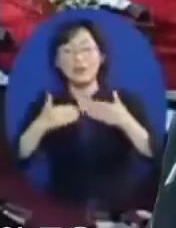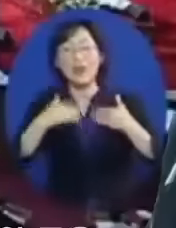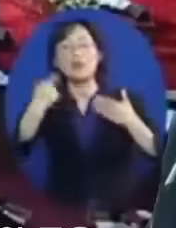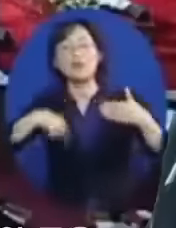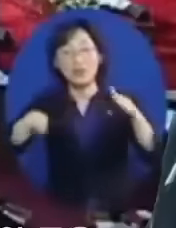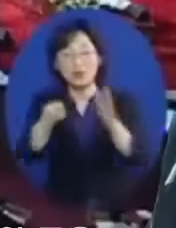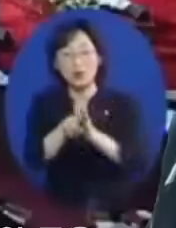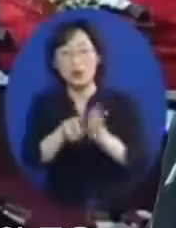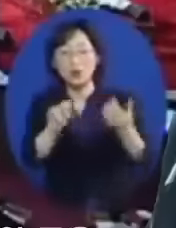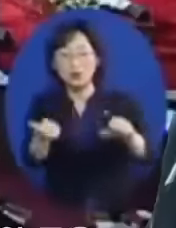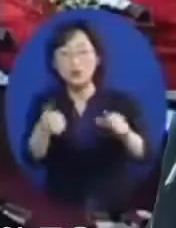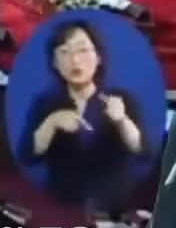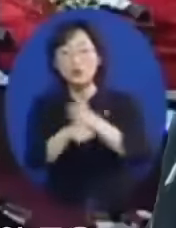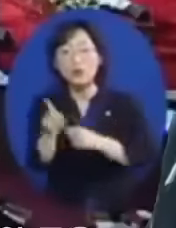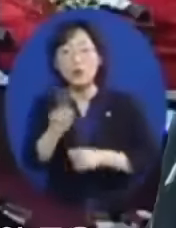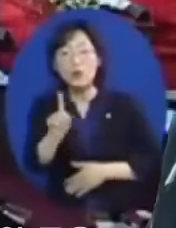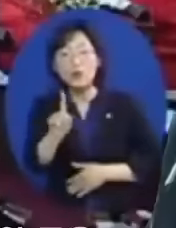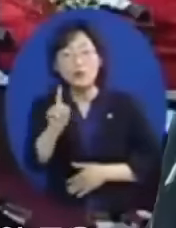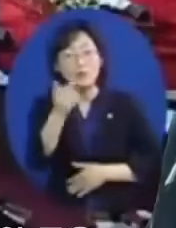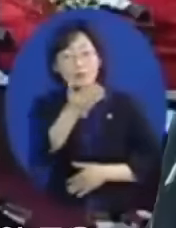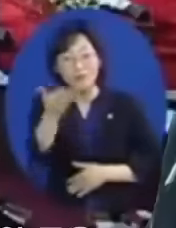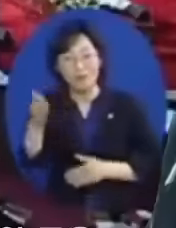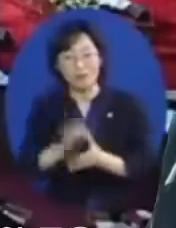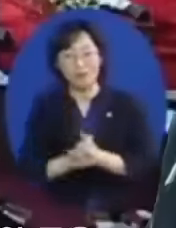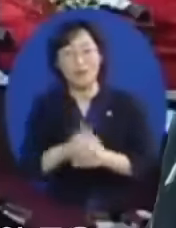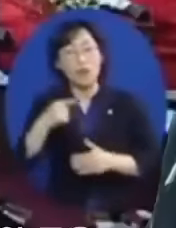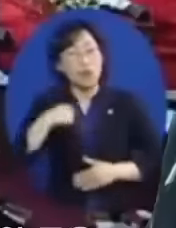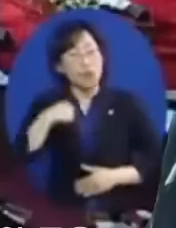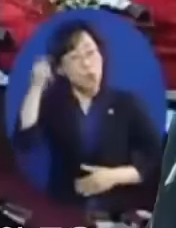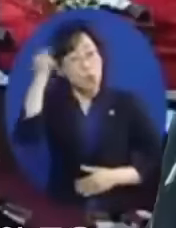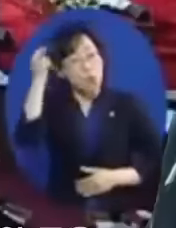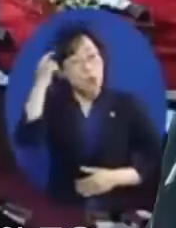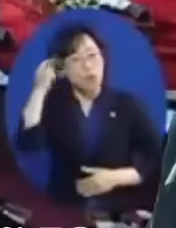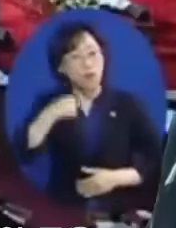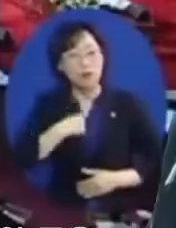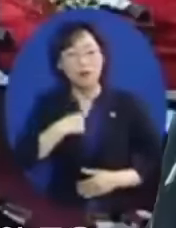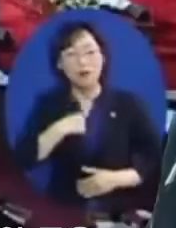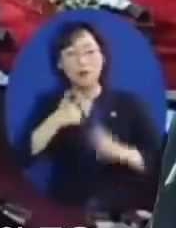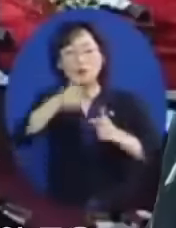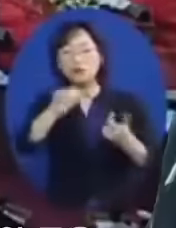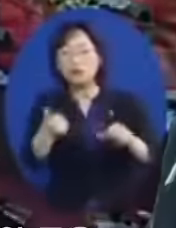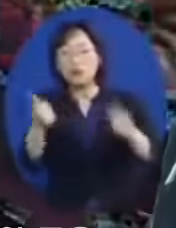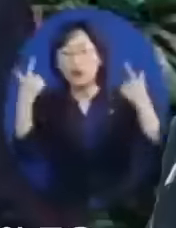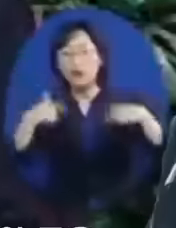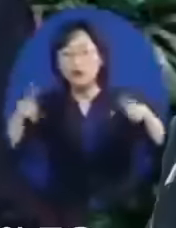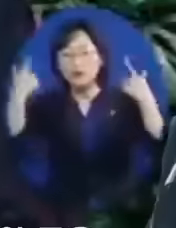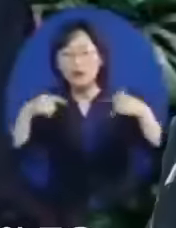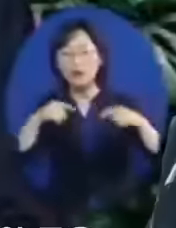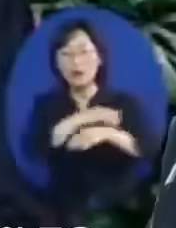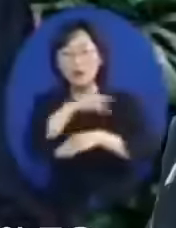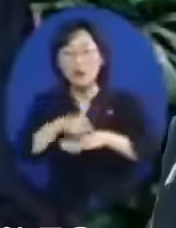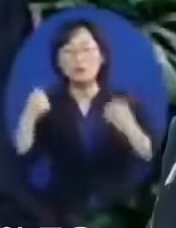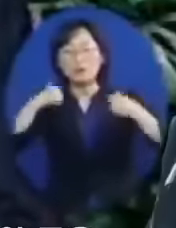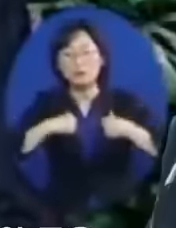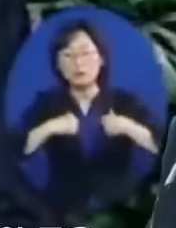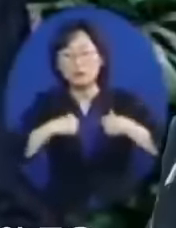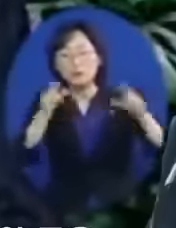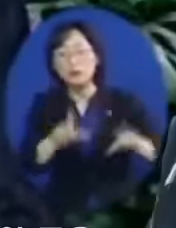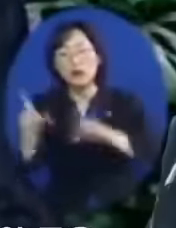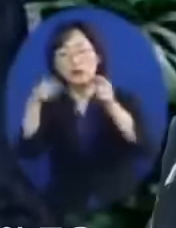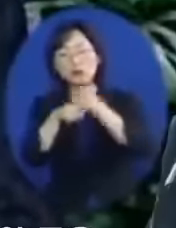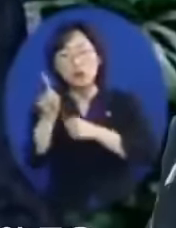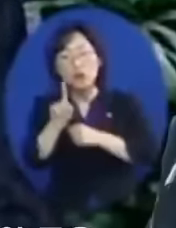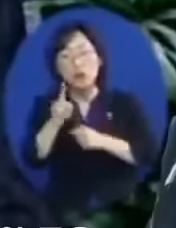위해서 죽은 이유가 뭡니까? 왜 내가 예수의 죽음을 항상 몸에 짊어지고 살아야 되는 것입니까? 예수님의